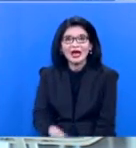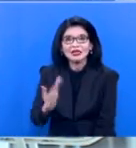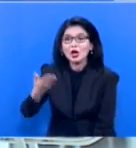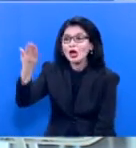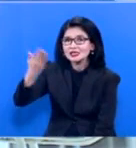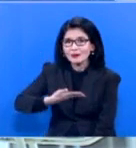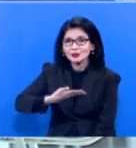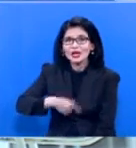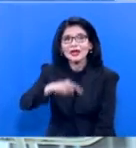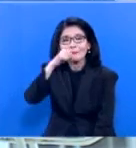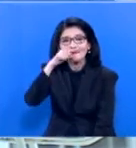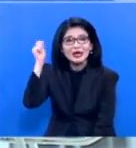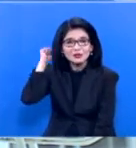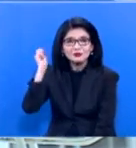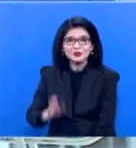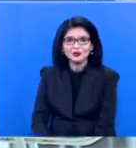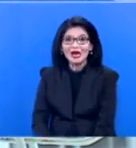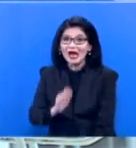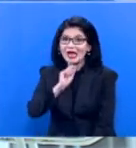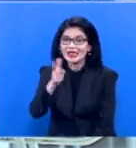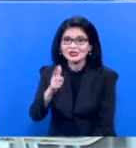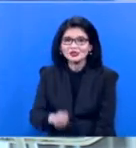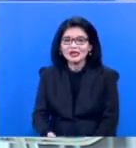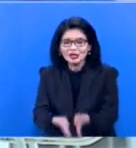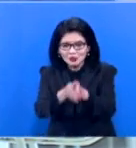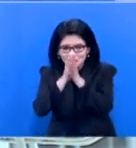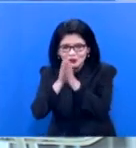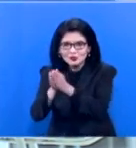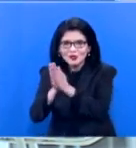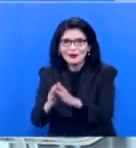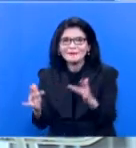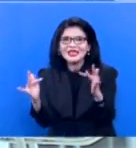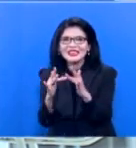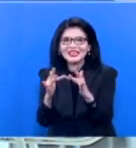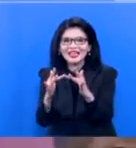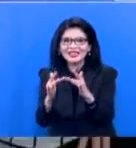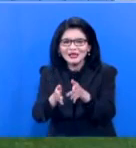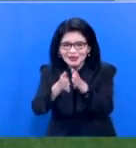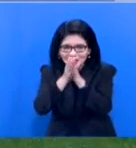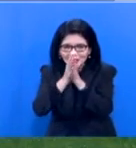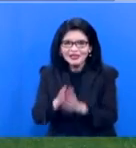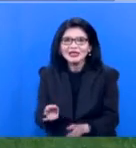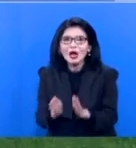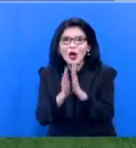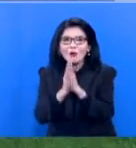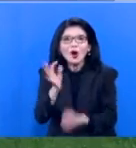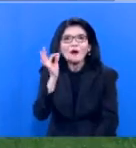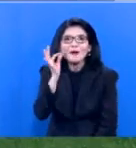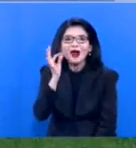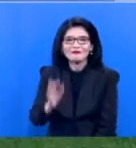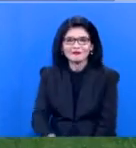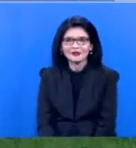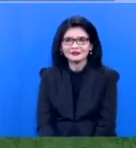dari orang tua, kemudian dilanjutkan dengan sungkeman virtual alias meminta maaf. Yang nggak kalah